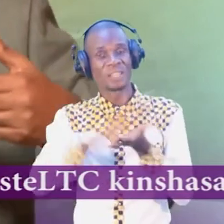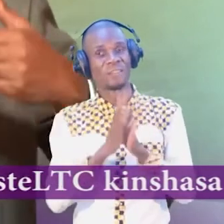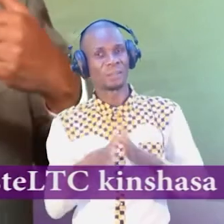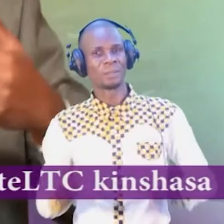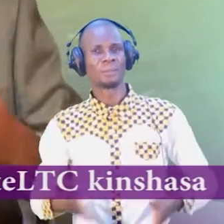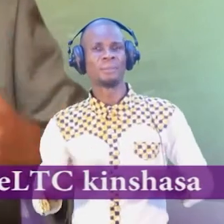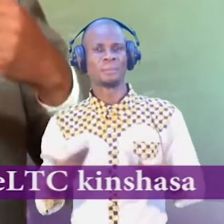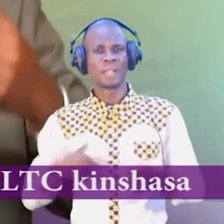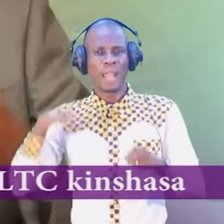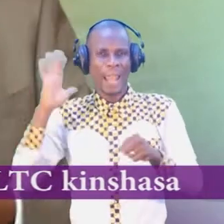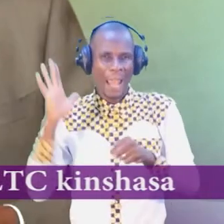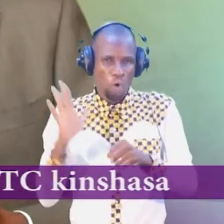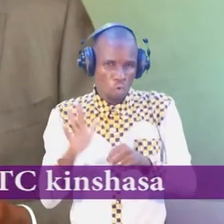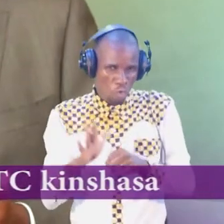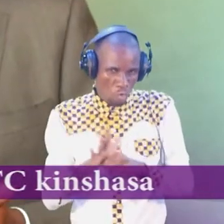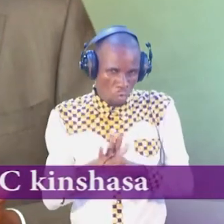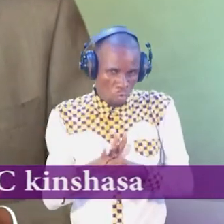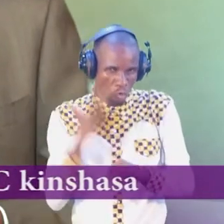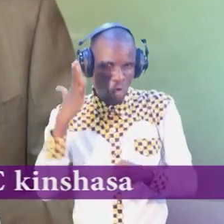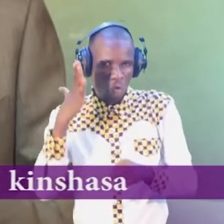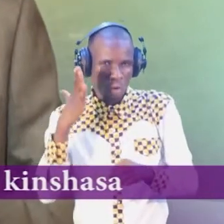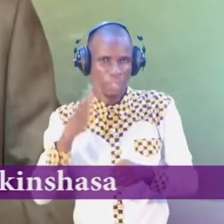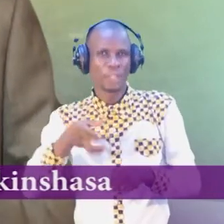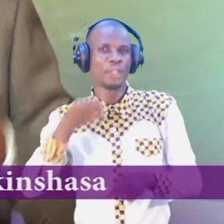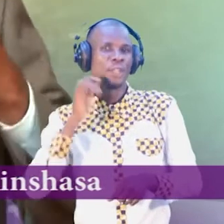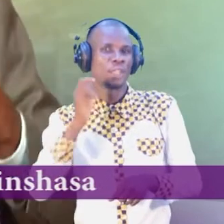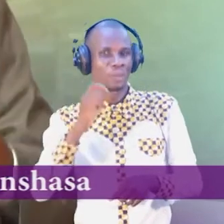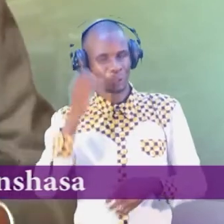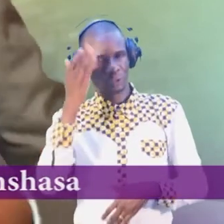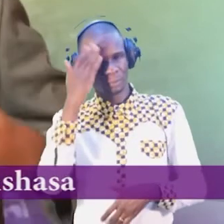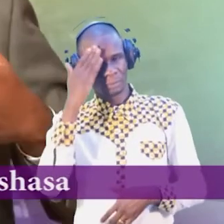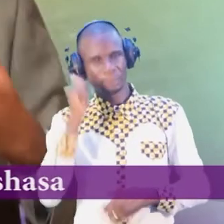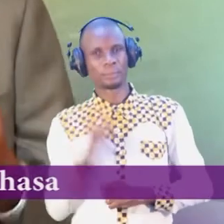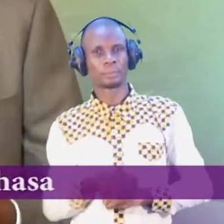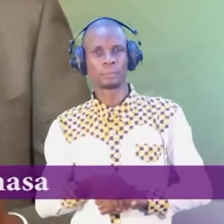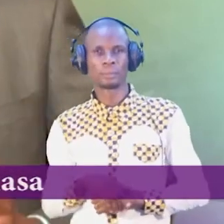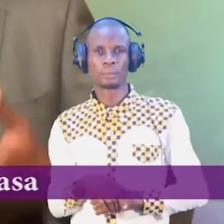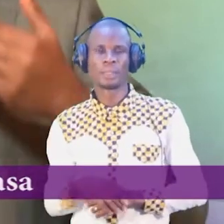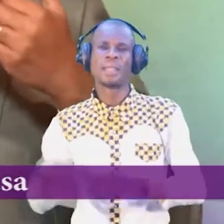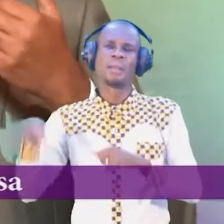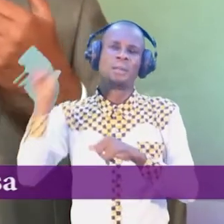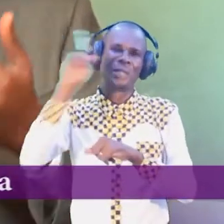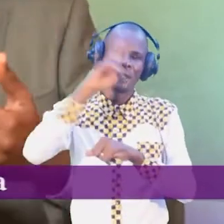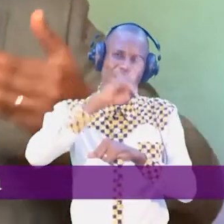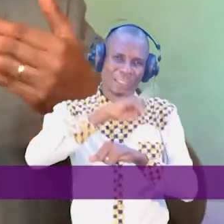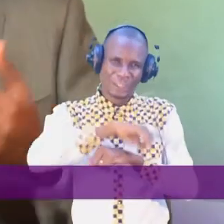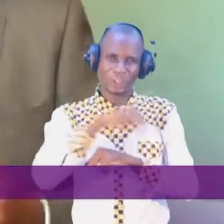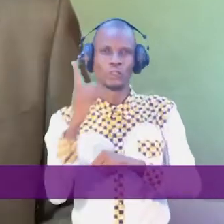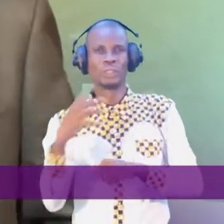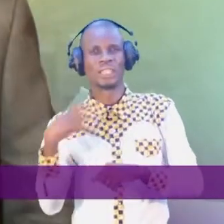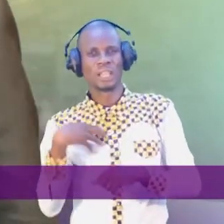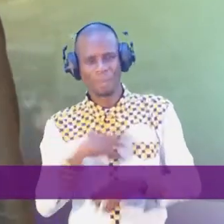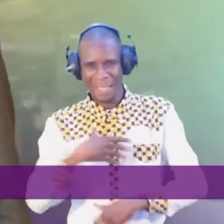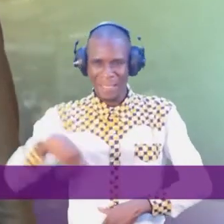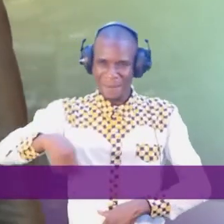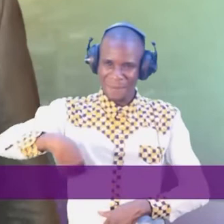Mpe mobali asalaki manso po ete akomisa mwasi na ye ya sika na esengo. Azaki kopesa